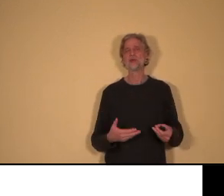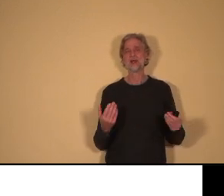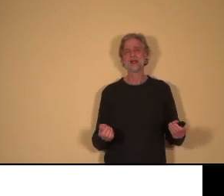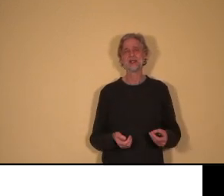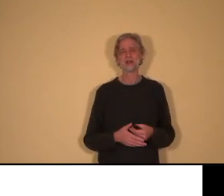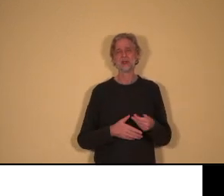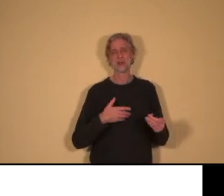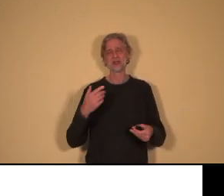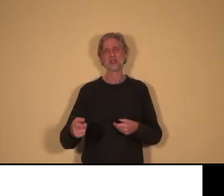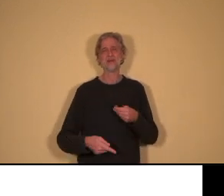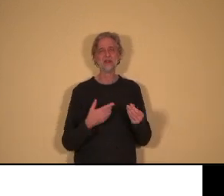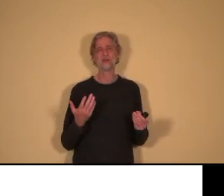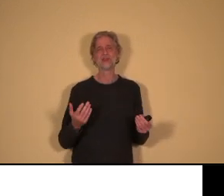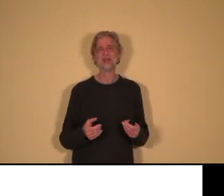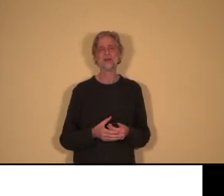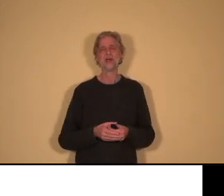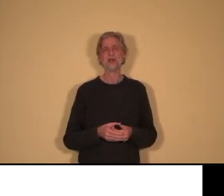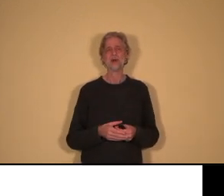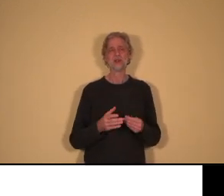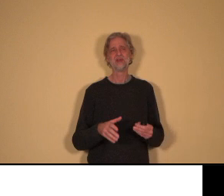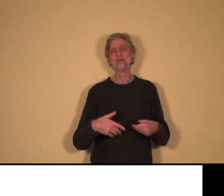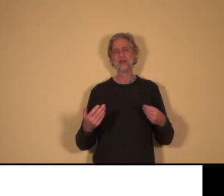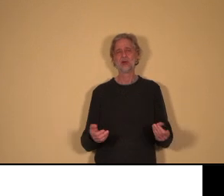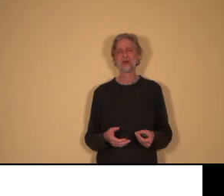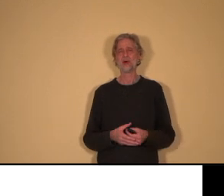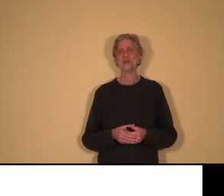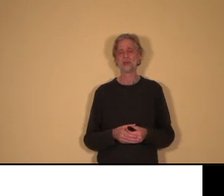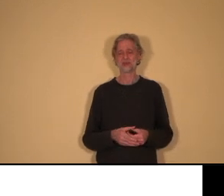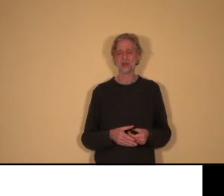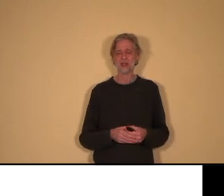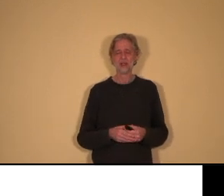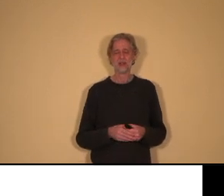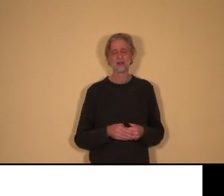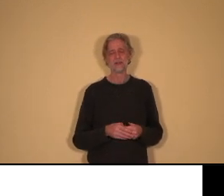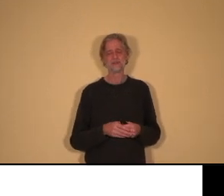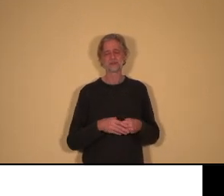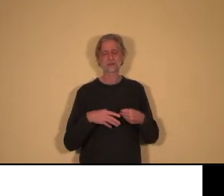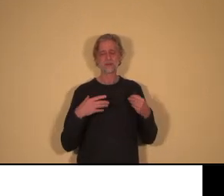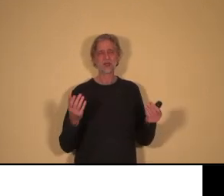werden ausgeglichen, dadurch entstehen Windsysteme und diesen Wind können wir ausnutzen.